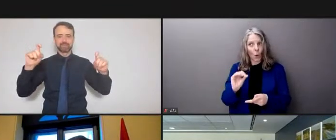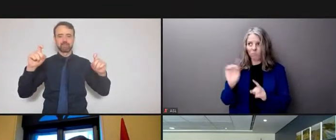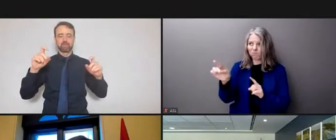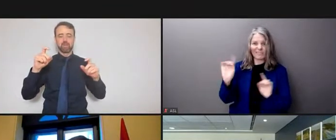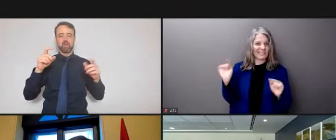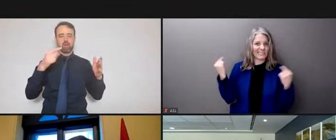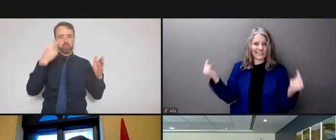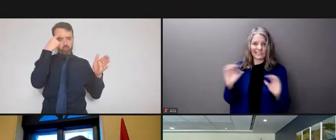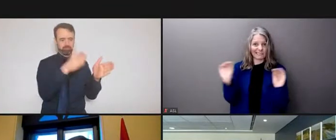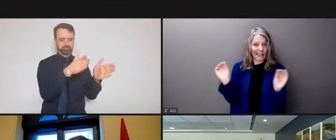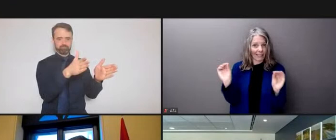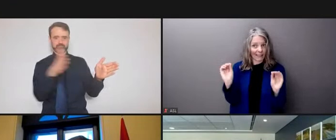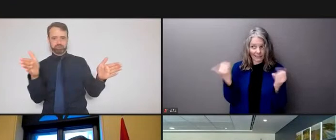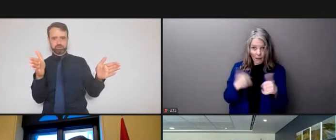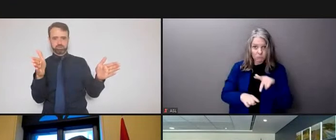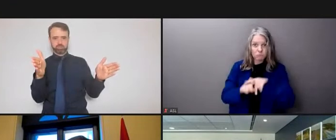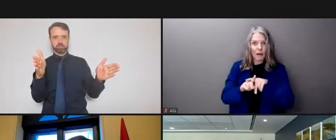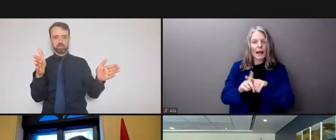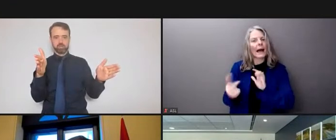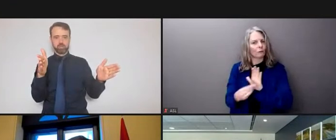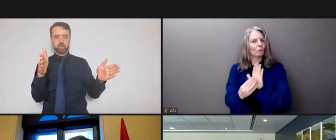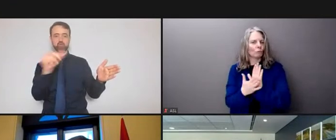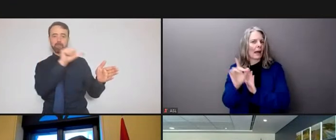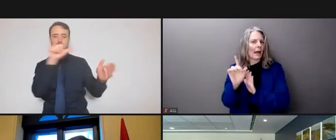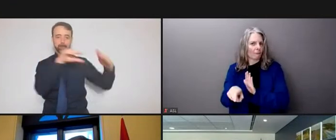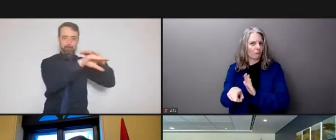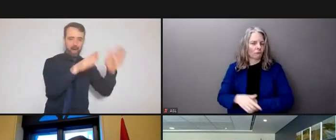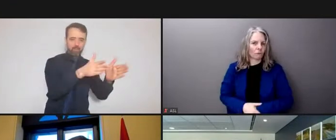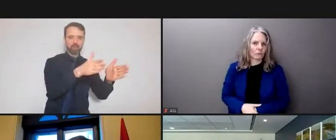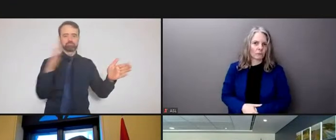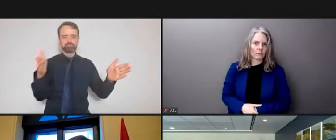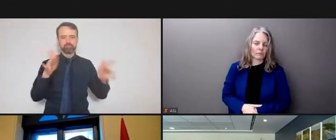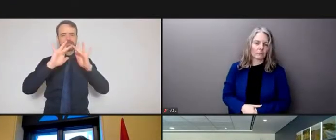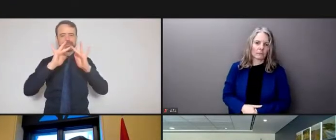seulement ce aspect-là dans